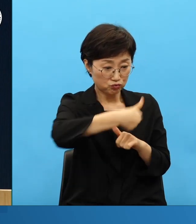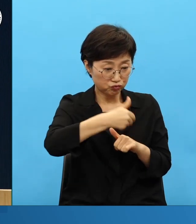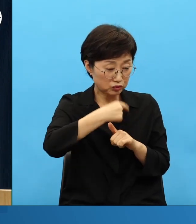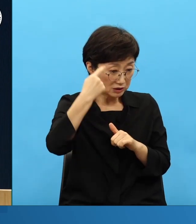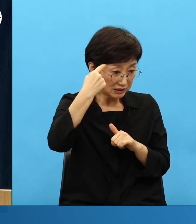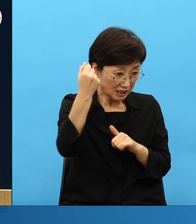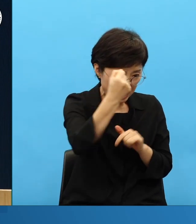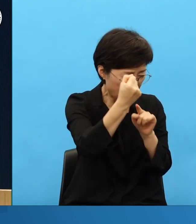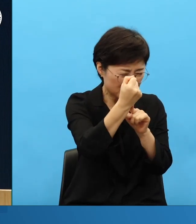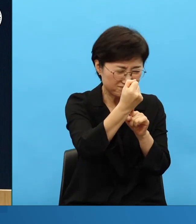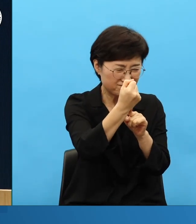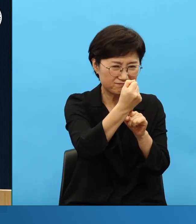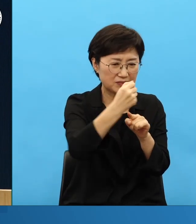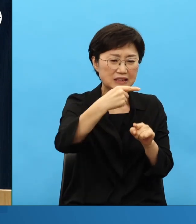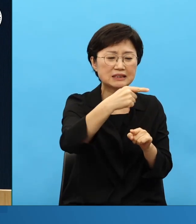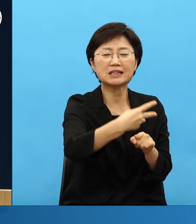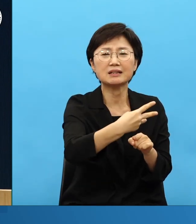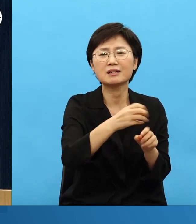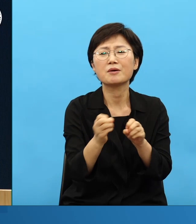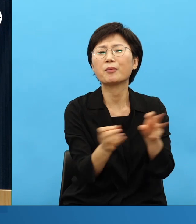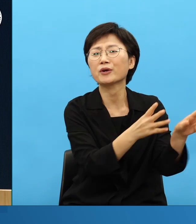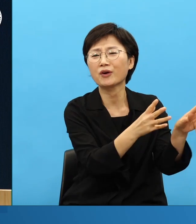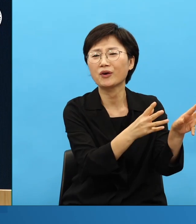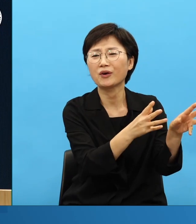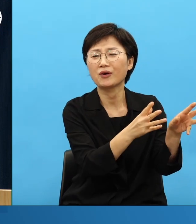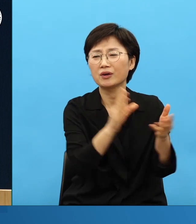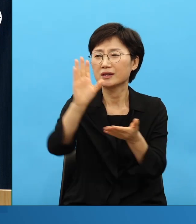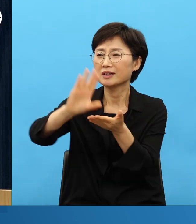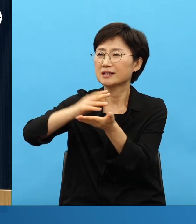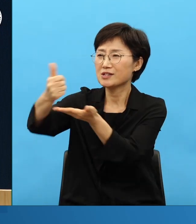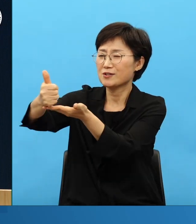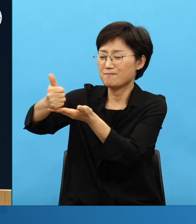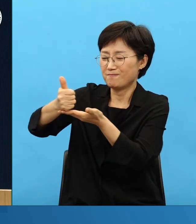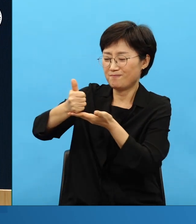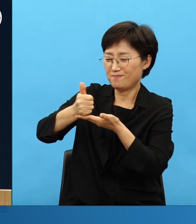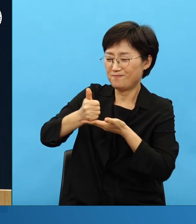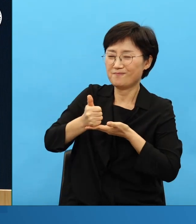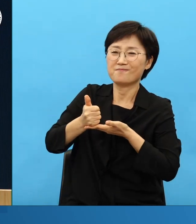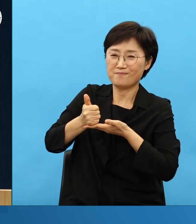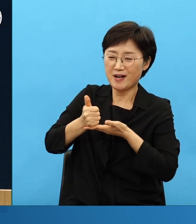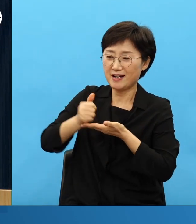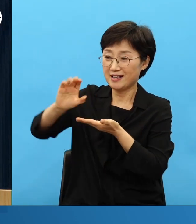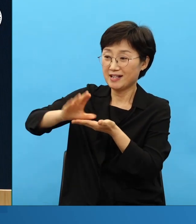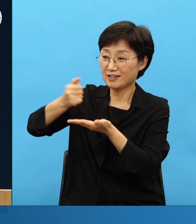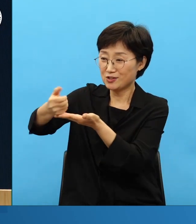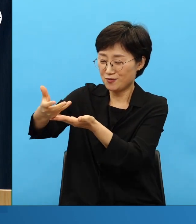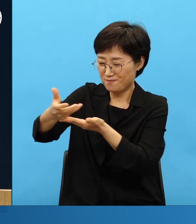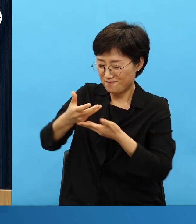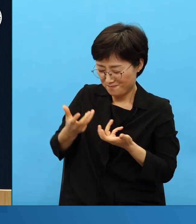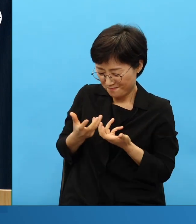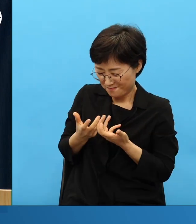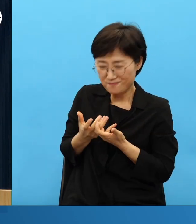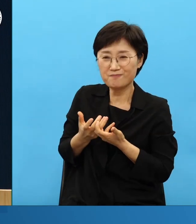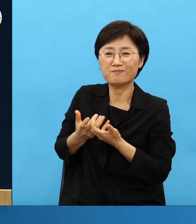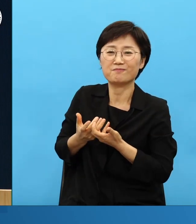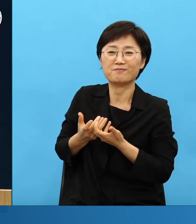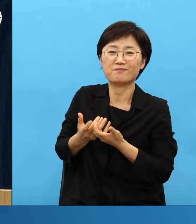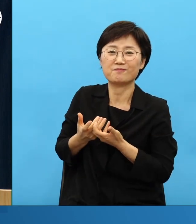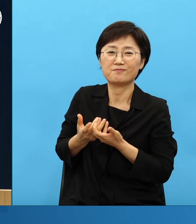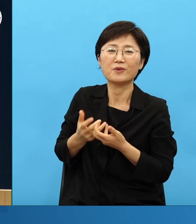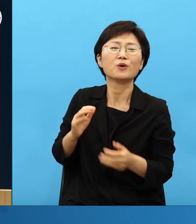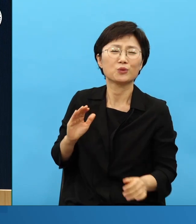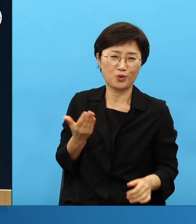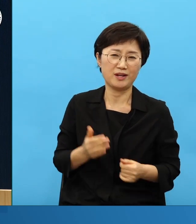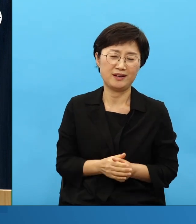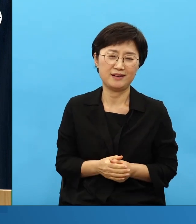Christ. 그거면 했는데 그때부터 응답 시작되는 거예요. Because from that moment on, the answers will begin for you. 저는 어느 날 몰랐댔어요. 어릴 때 느꼈는데